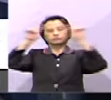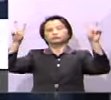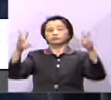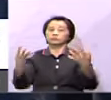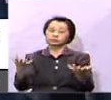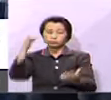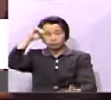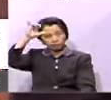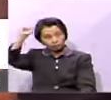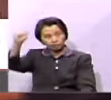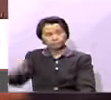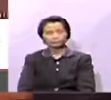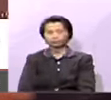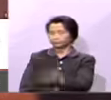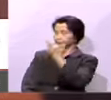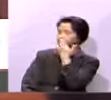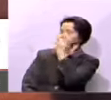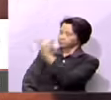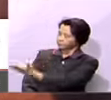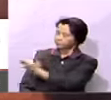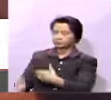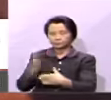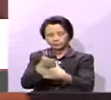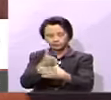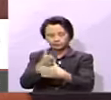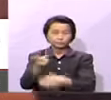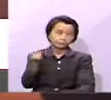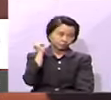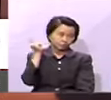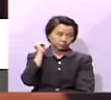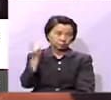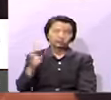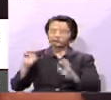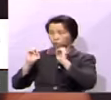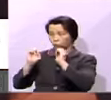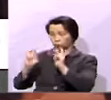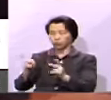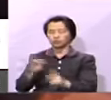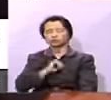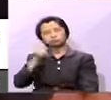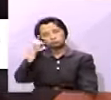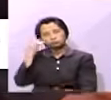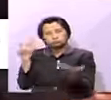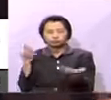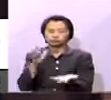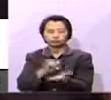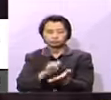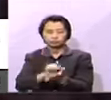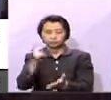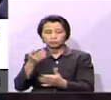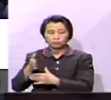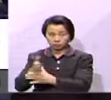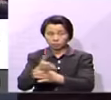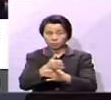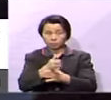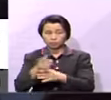insyaAllah. Terima kasih saudara Syafiq atas pengkongsian itu tadi. Baiklah, saya kira itu saja yang dapat saya